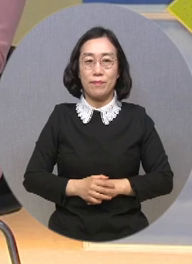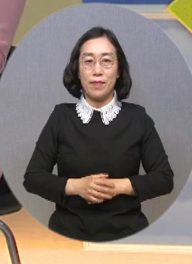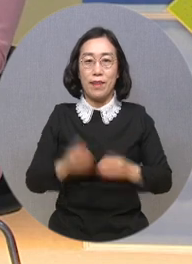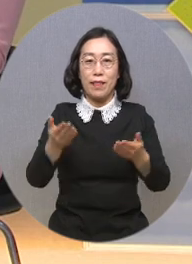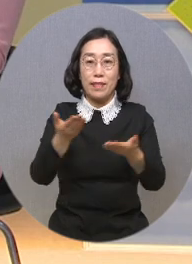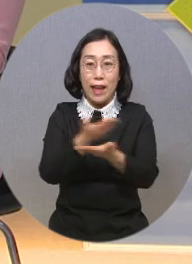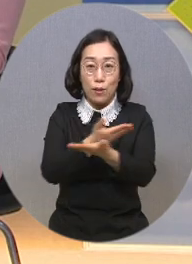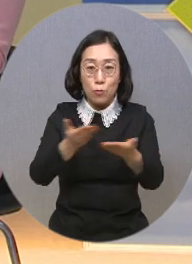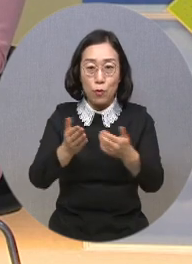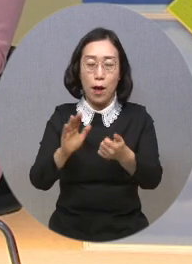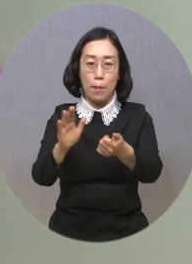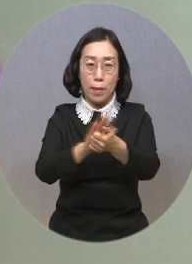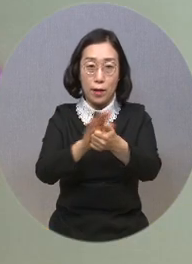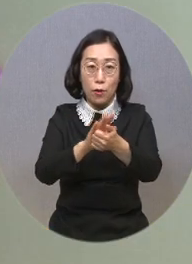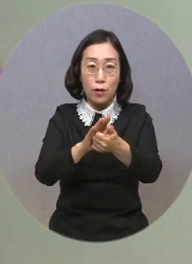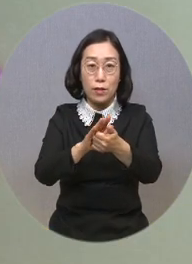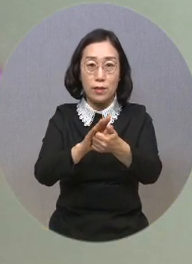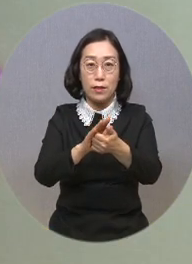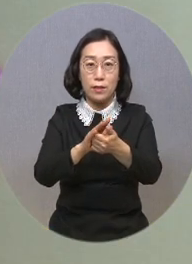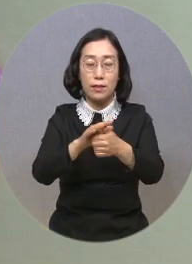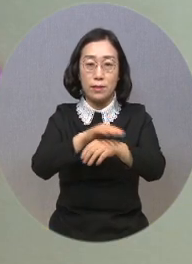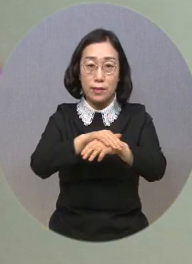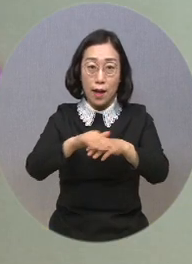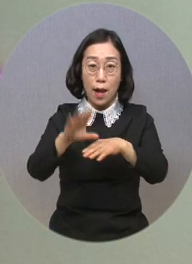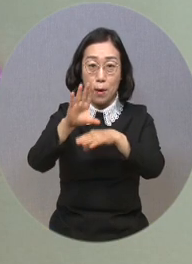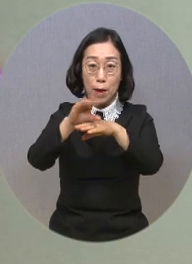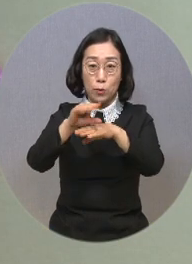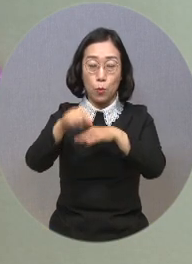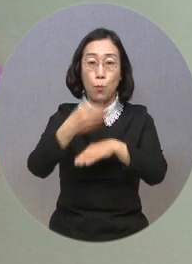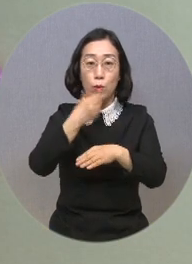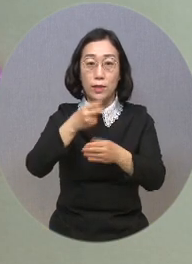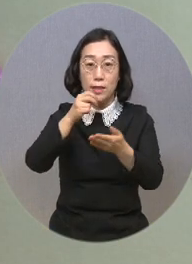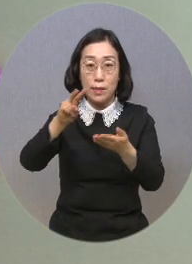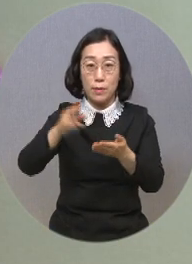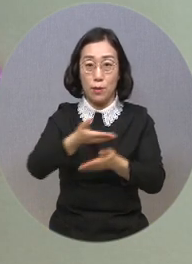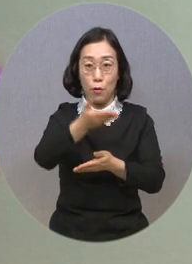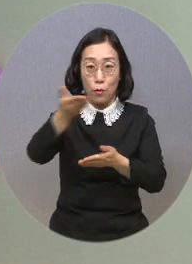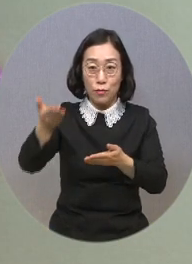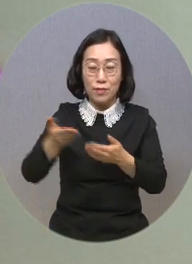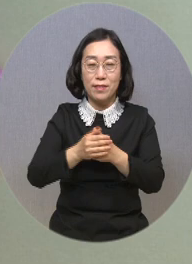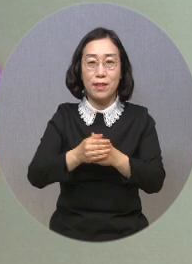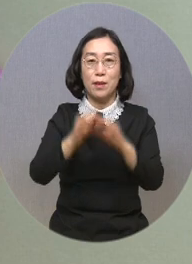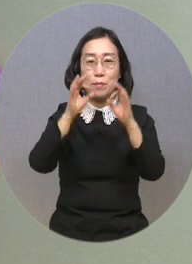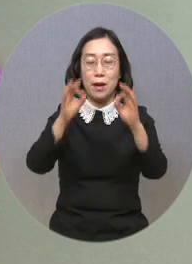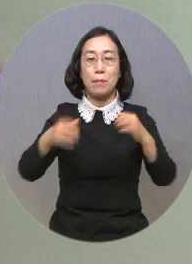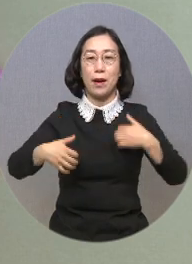나눔과 배려를 실천하는 방송 복지TV 시청자 여러분 반갑습니다.